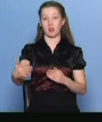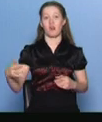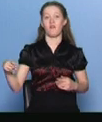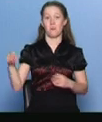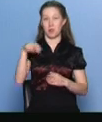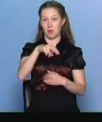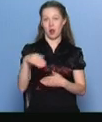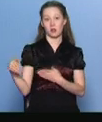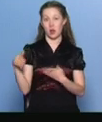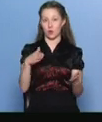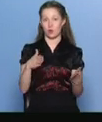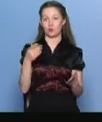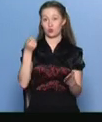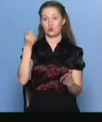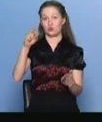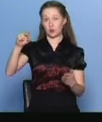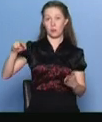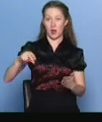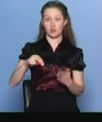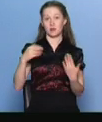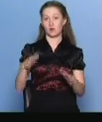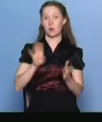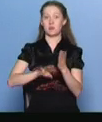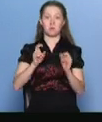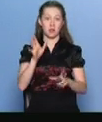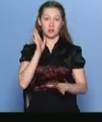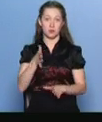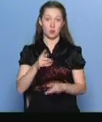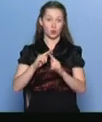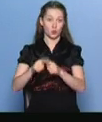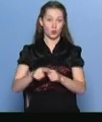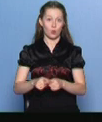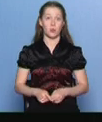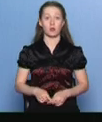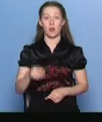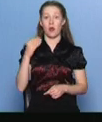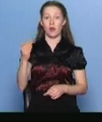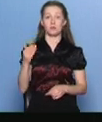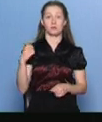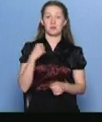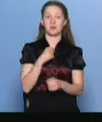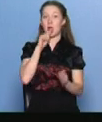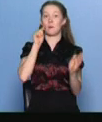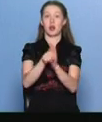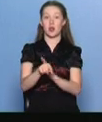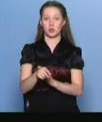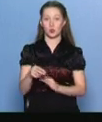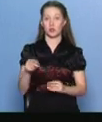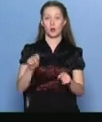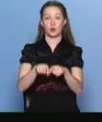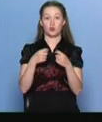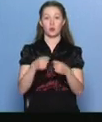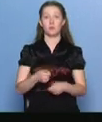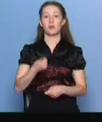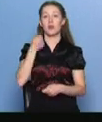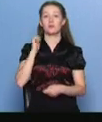дорогу. Вот пройди ты до пешеходного, и там тебя безопасно пропустят. А тут вот сами под колеса бросаются. Вчера на Ворошилова